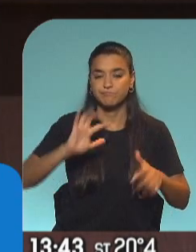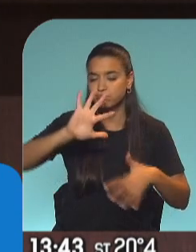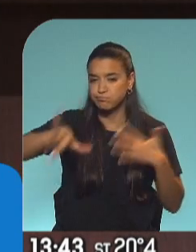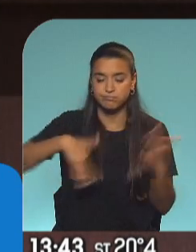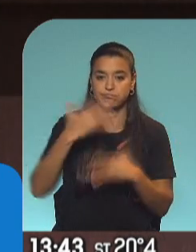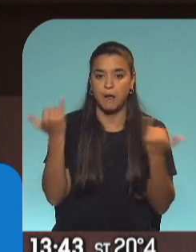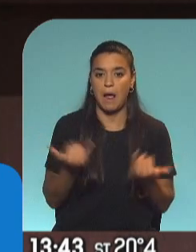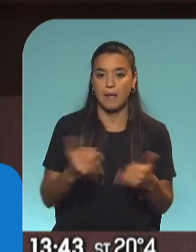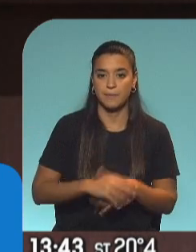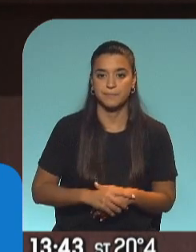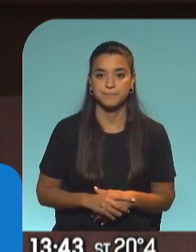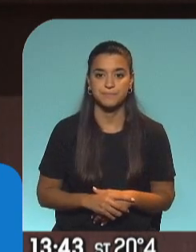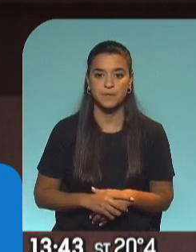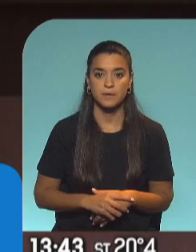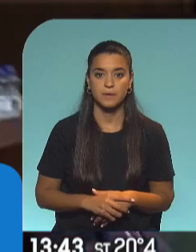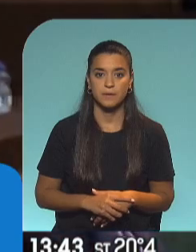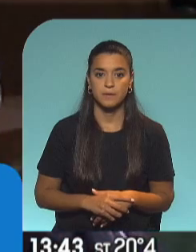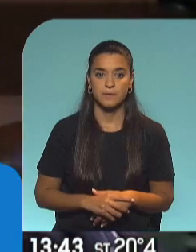vakit huzur bozulmuştur.